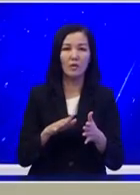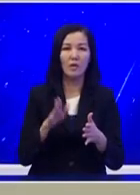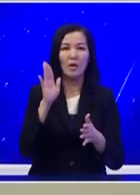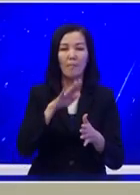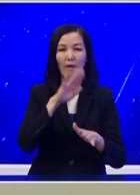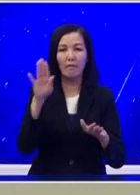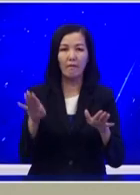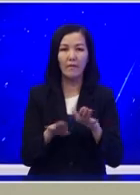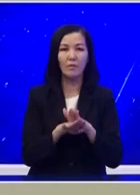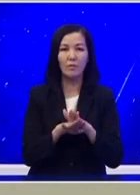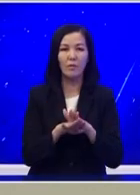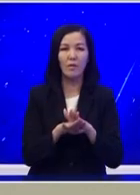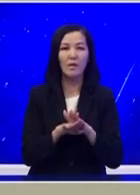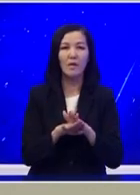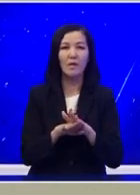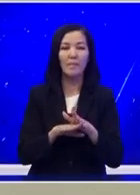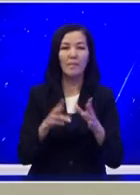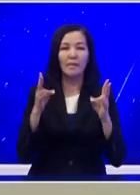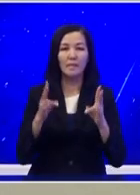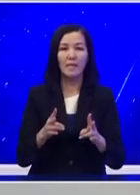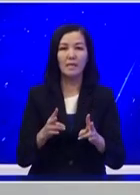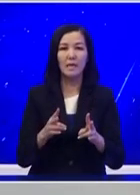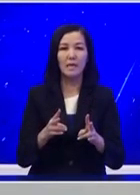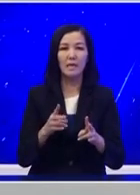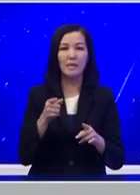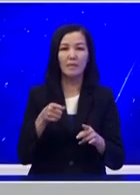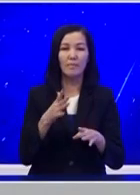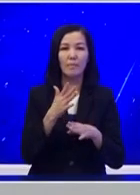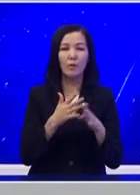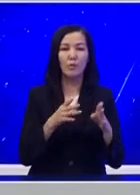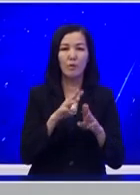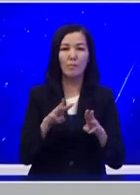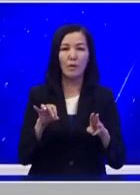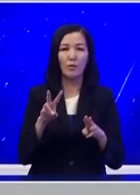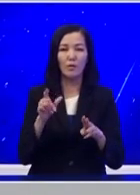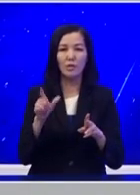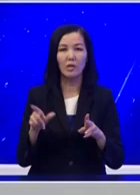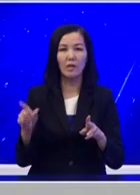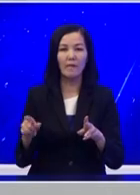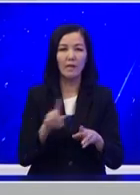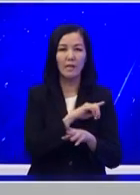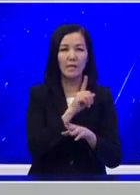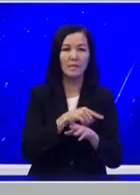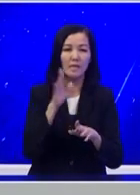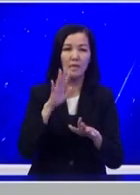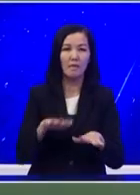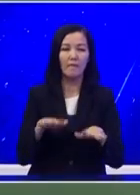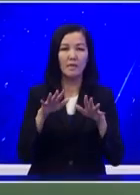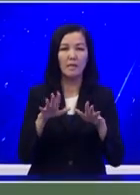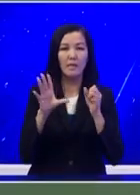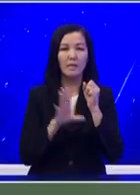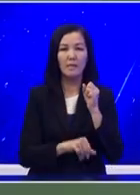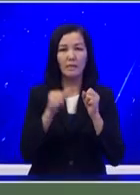водой. По предварительным данным, пострадали около 1,5 миллиона человек. Это самое сильное наводнение за последние 10